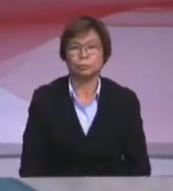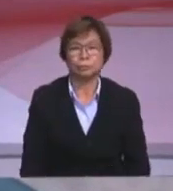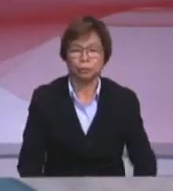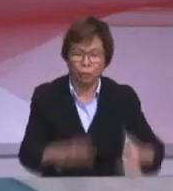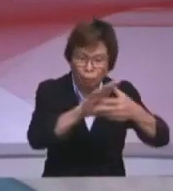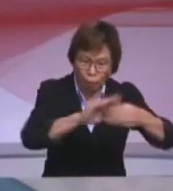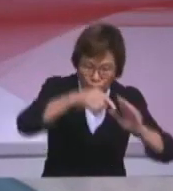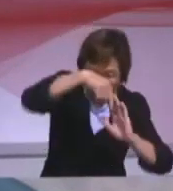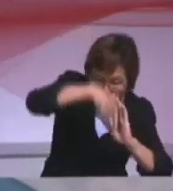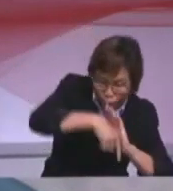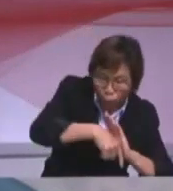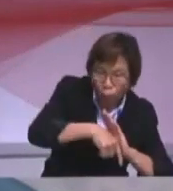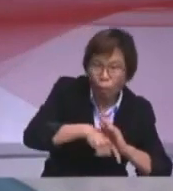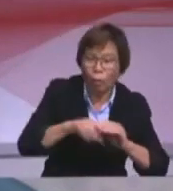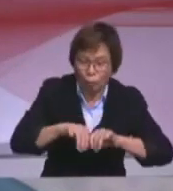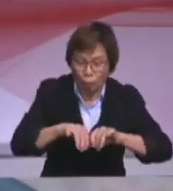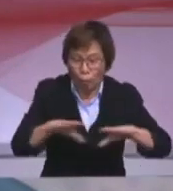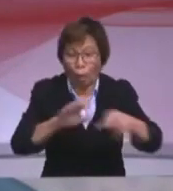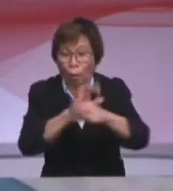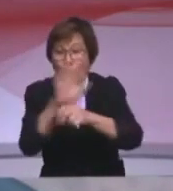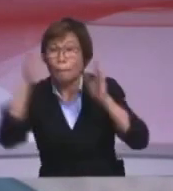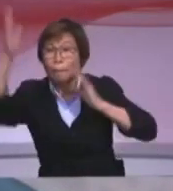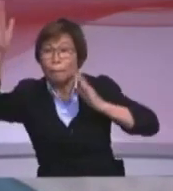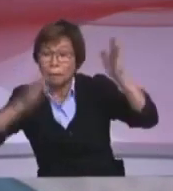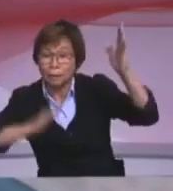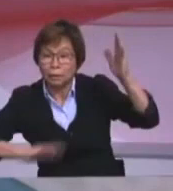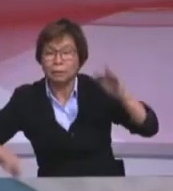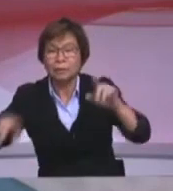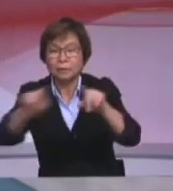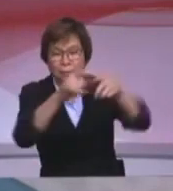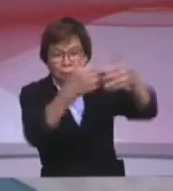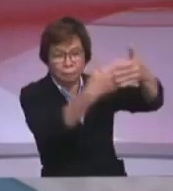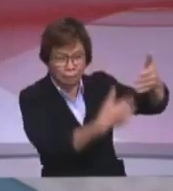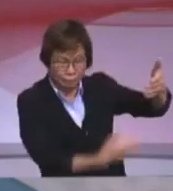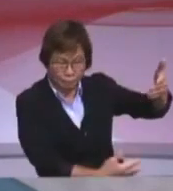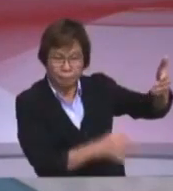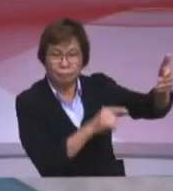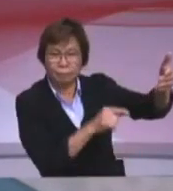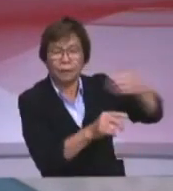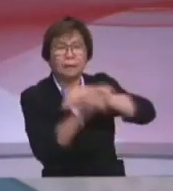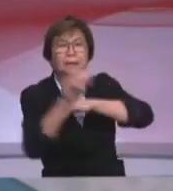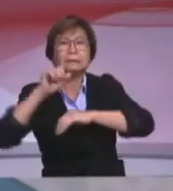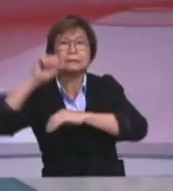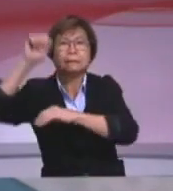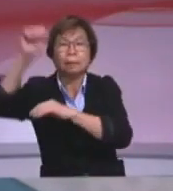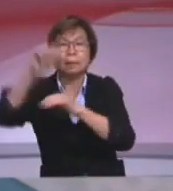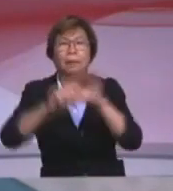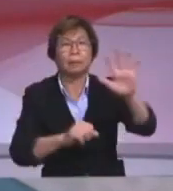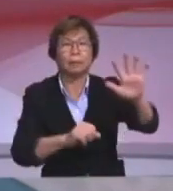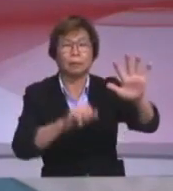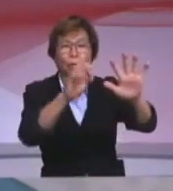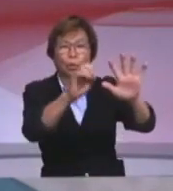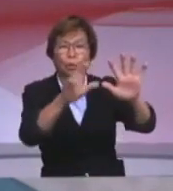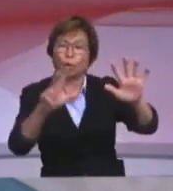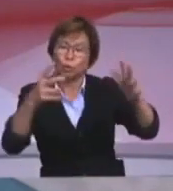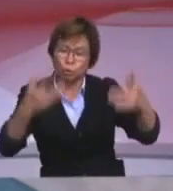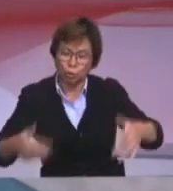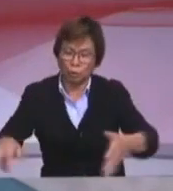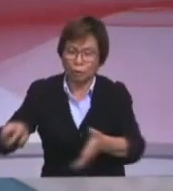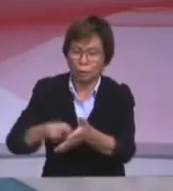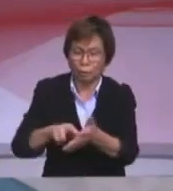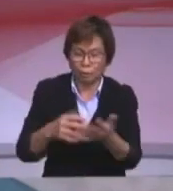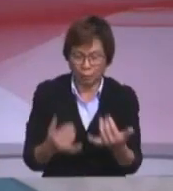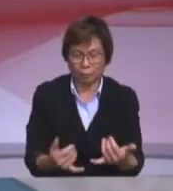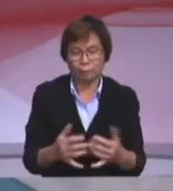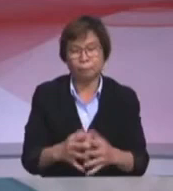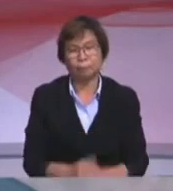Perincian kes penularan COVID-19 dalam negara adalah seperti berikut. Di negeri Sabah, 503 kes telah dilaporkan pada